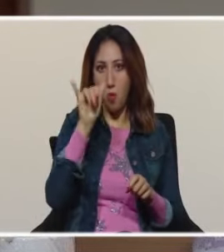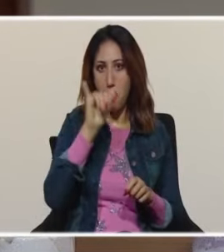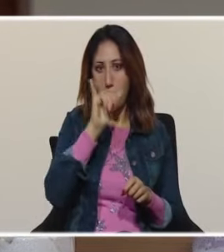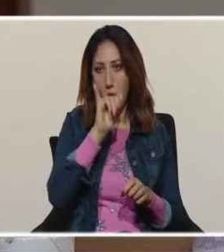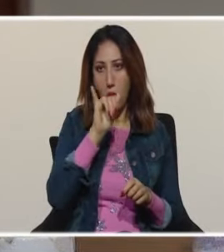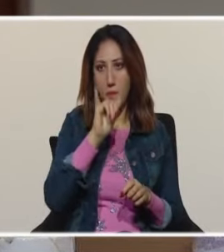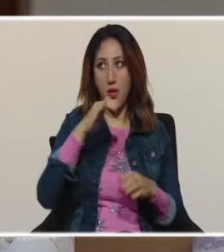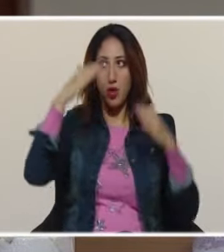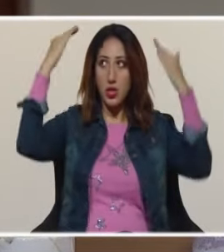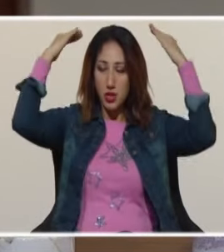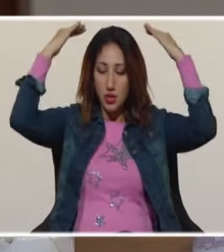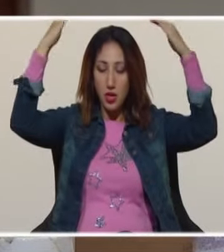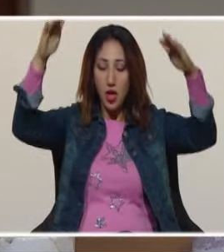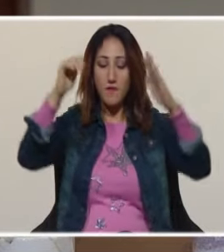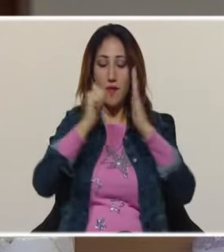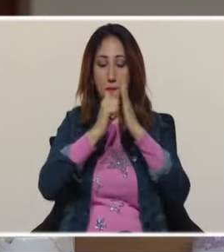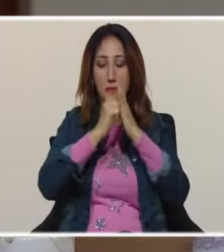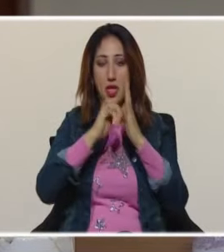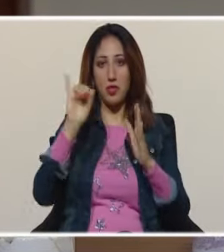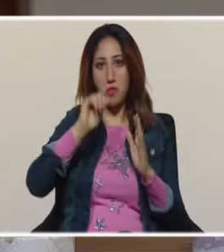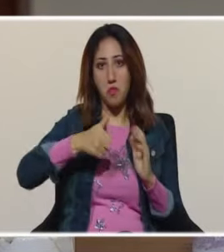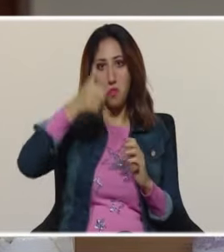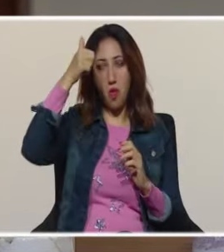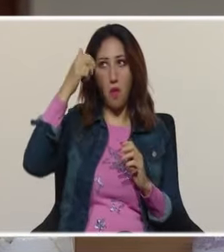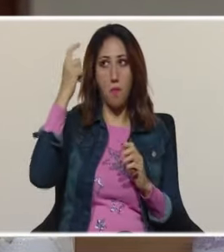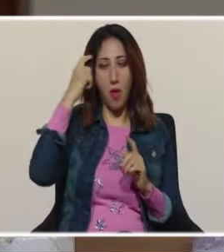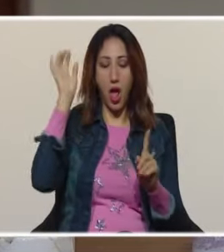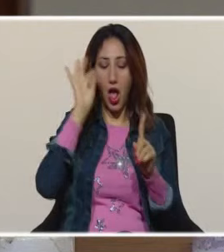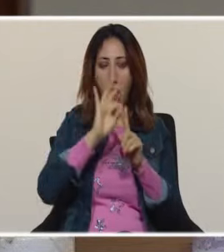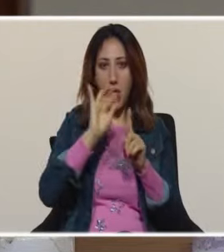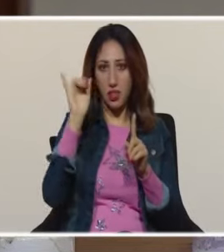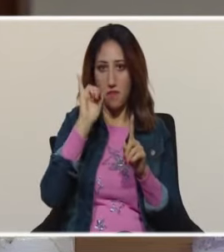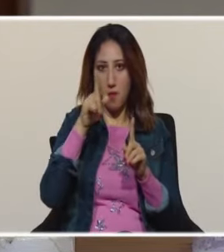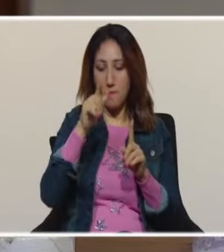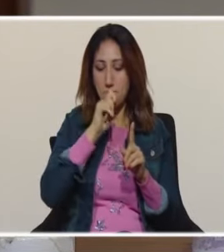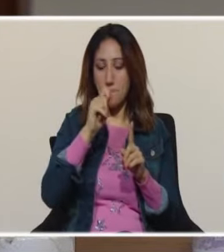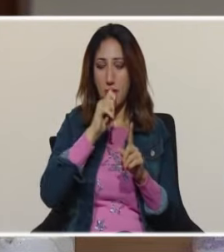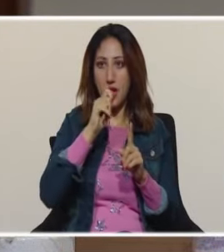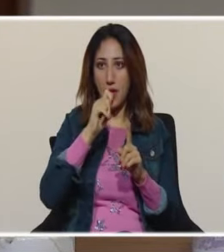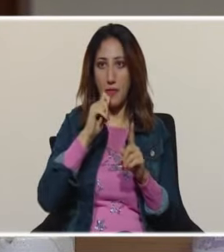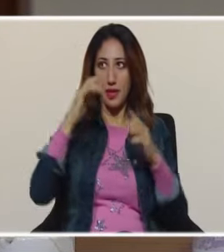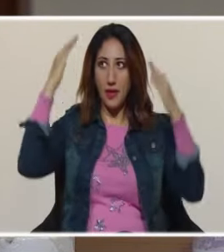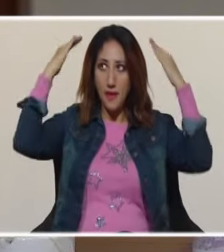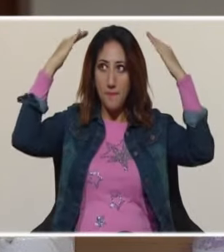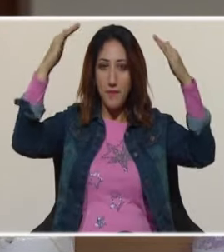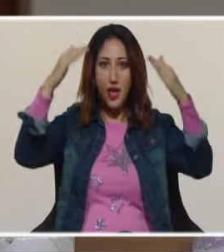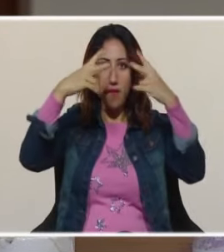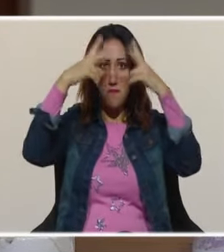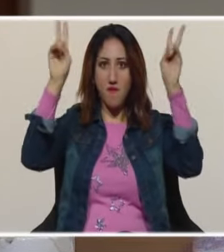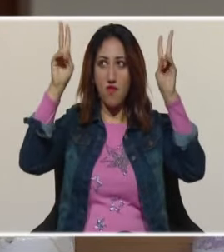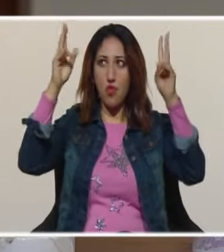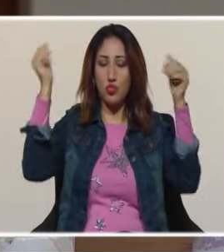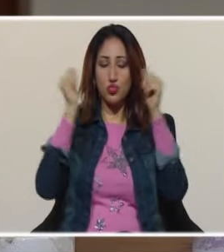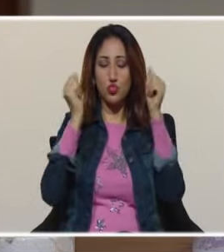على تسقيف البيوت. وده من ضمن أهم الرسائل اللي بيقوم بها البرنامج، انك انت تسقف بيت مفتوح في عز